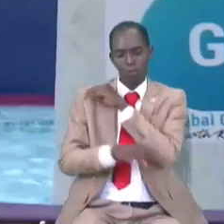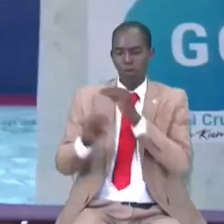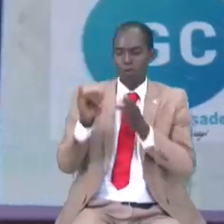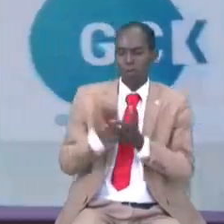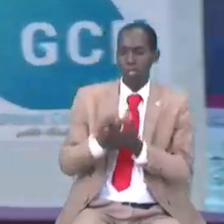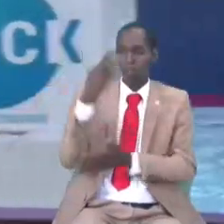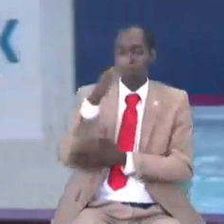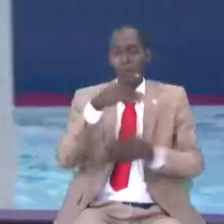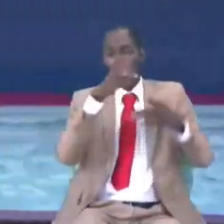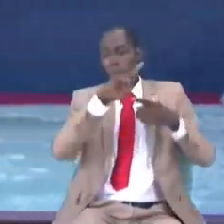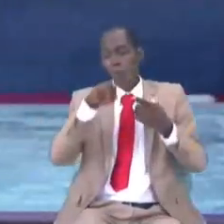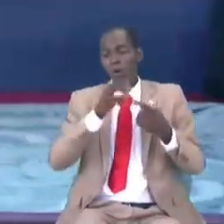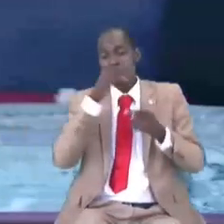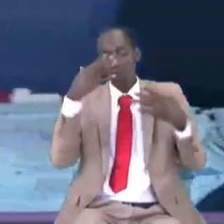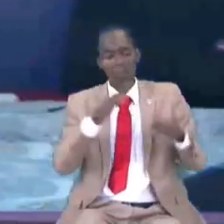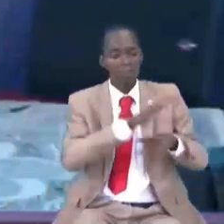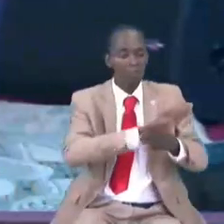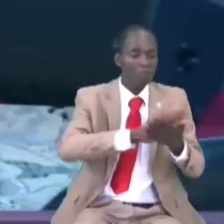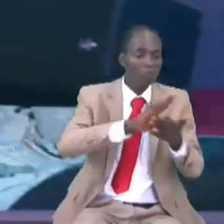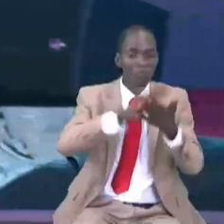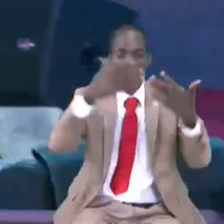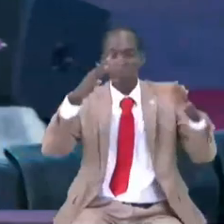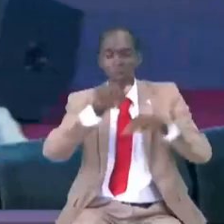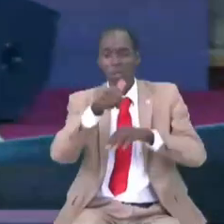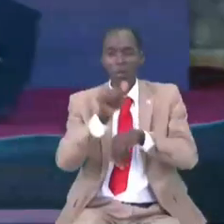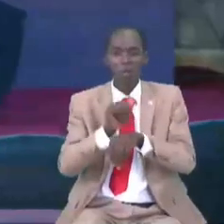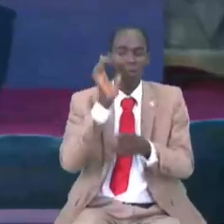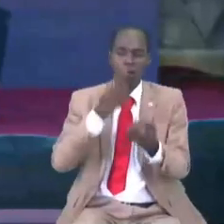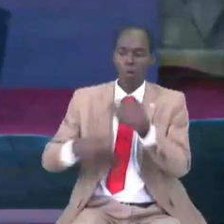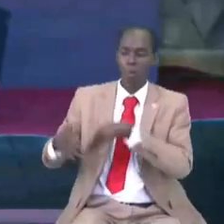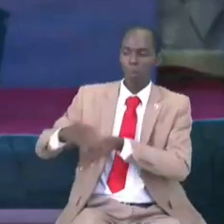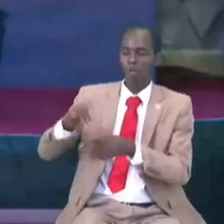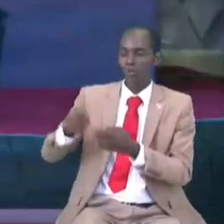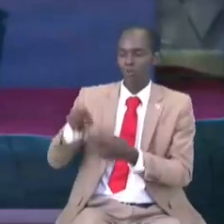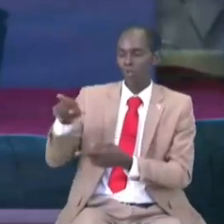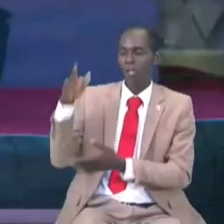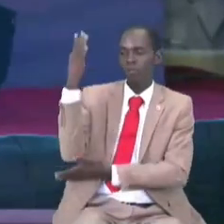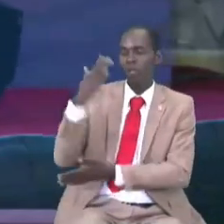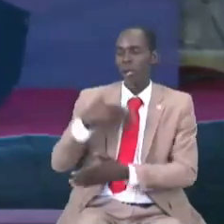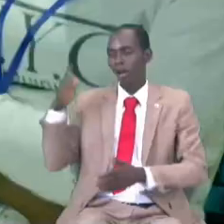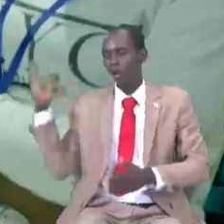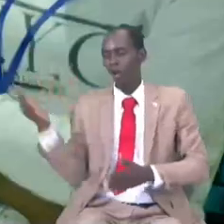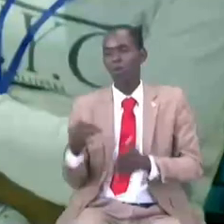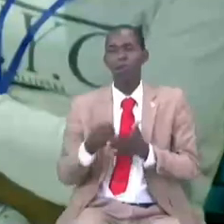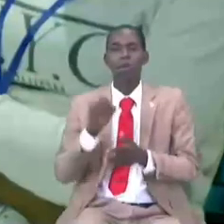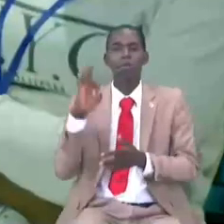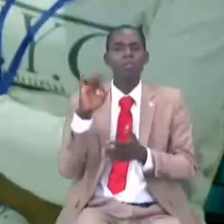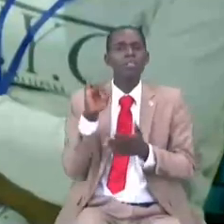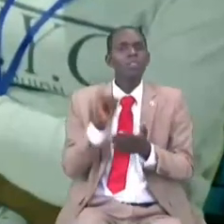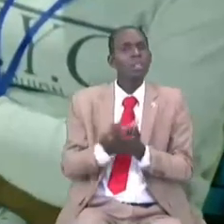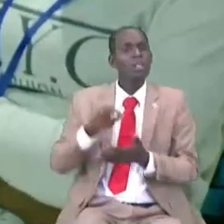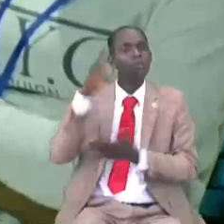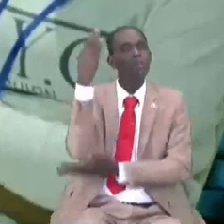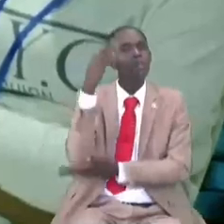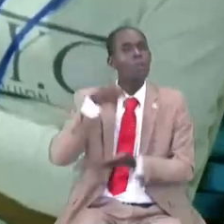est déjà là. Il va couper l'arbre. Et l'arbre, c'est nous. L'arbre, c'est l'homme. L'arbre, c'est la femme.